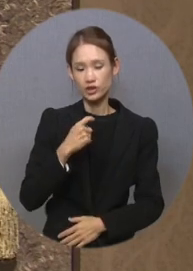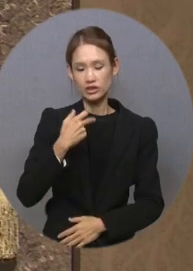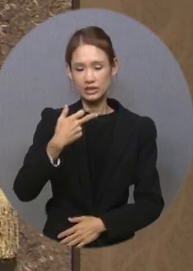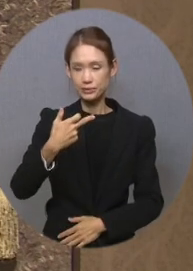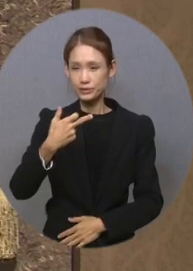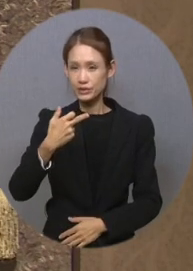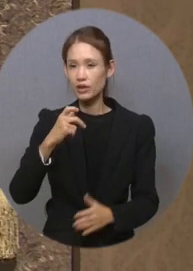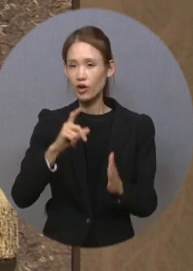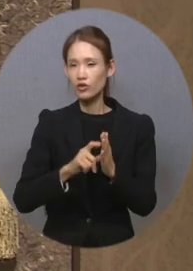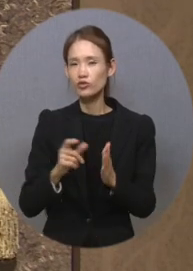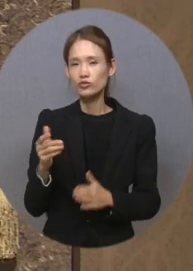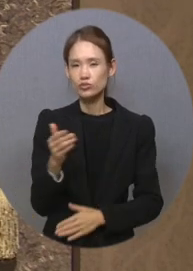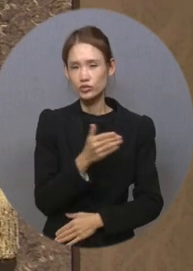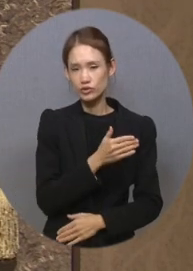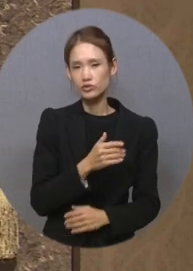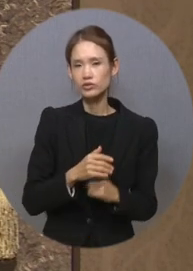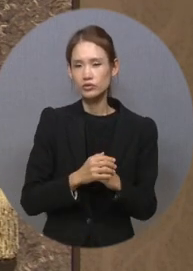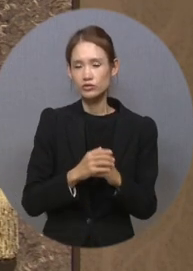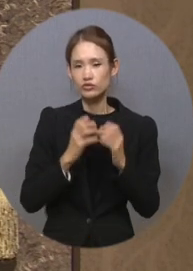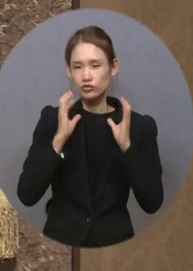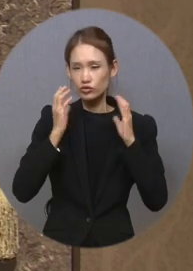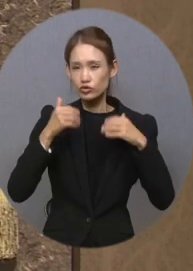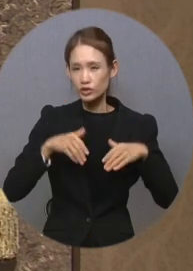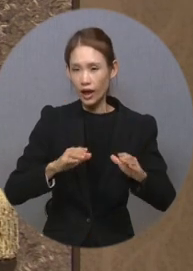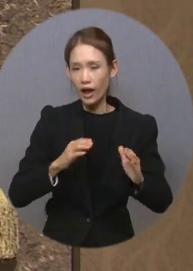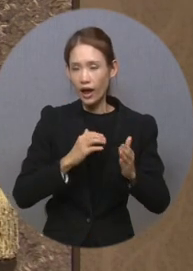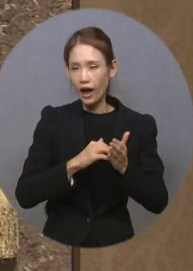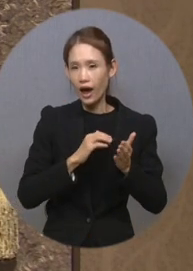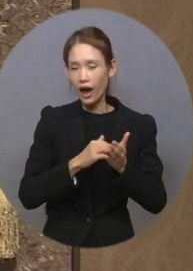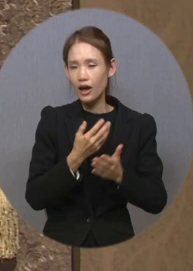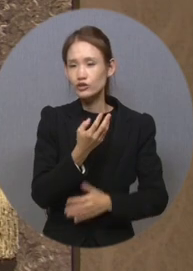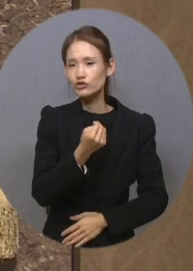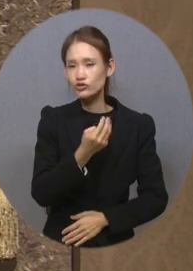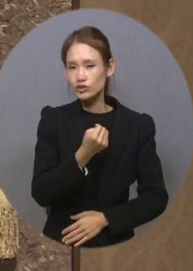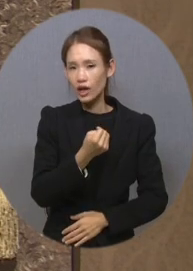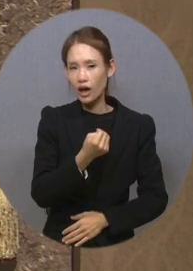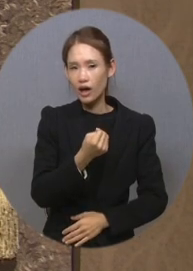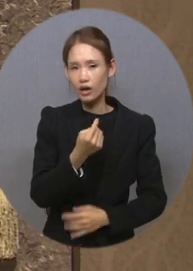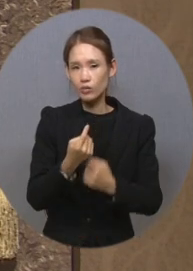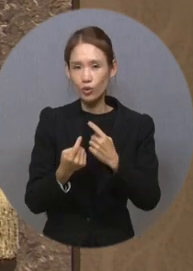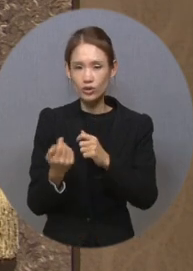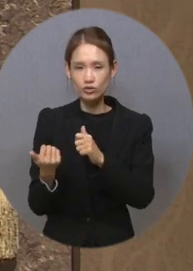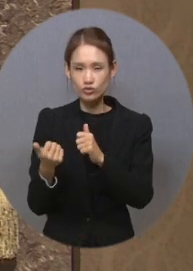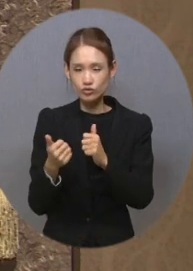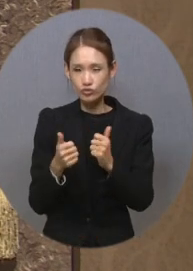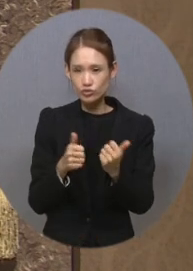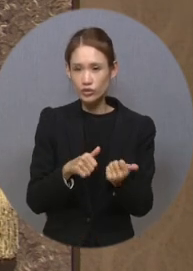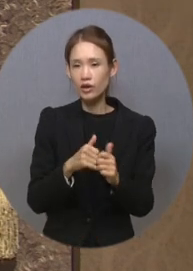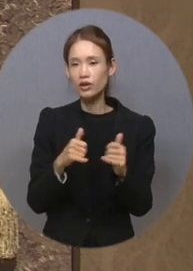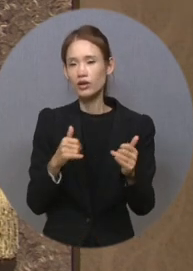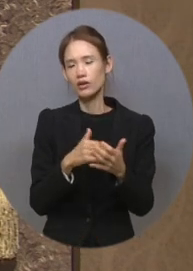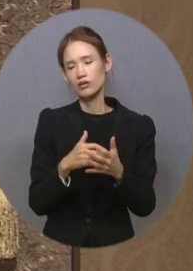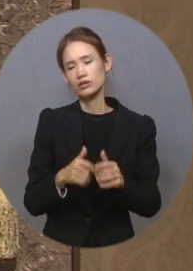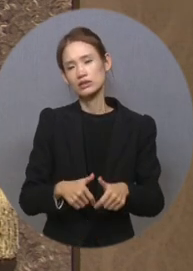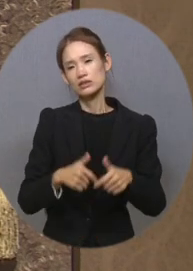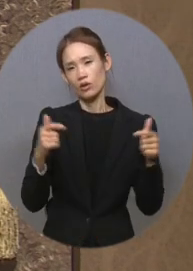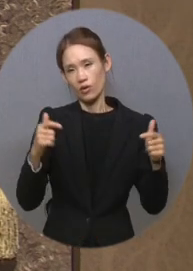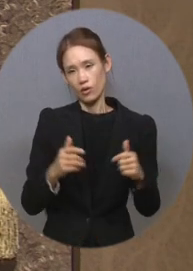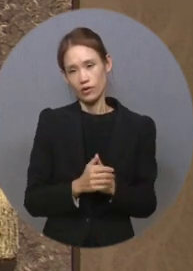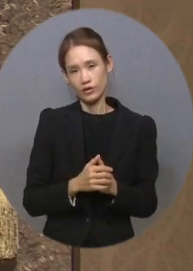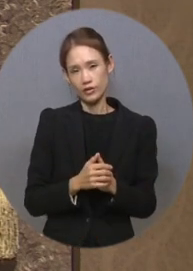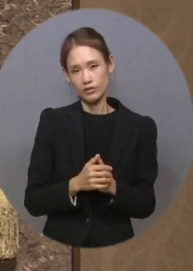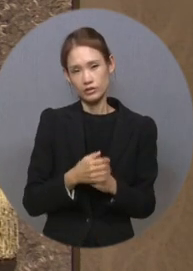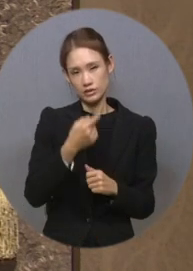2017년부터는 후반부터는 출생아 숫자보다 돌아가시는 사망자 수가 더 많아요.